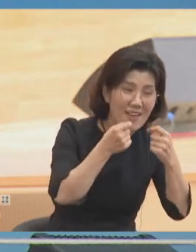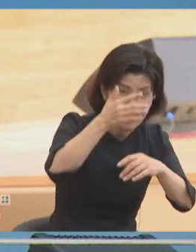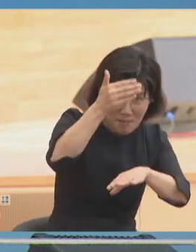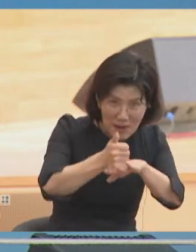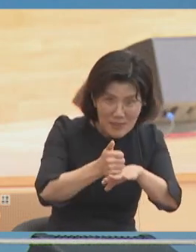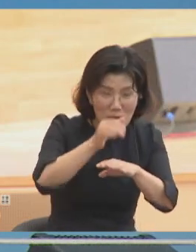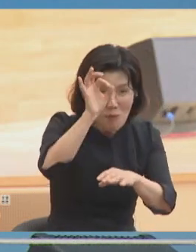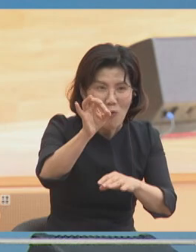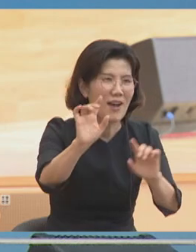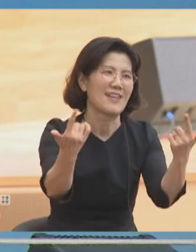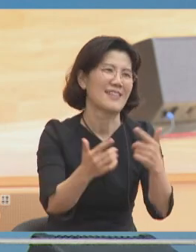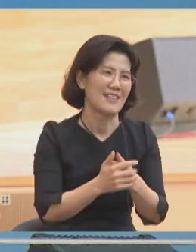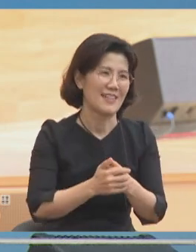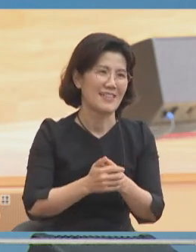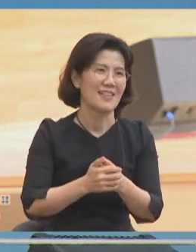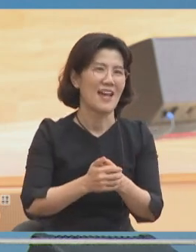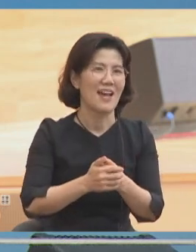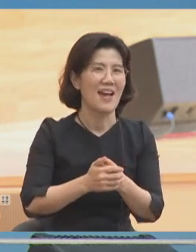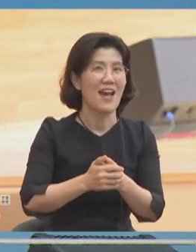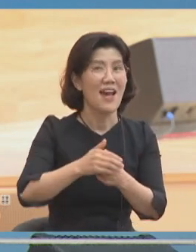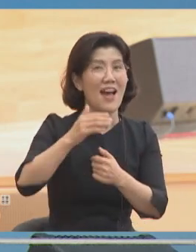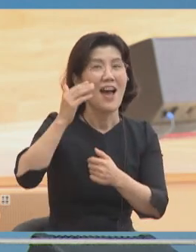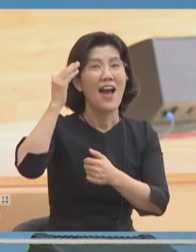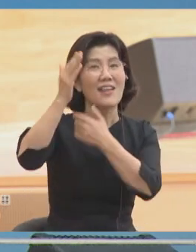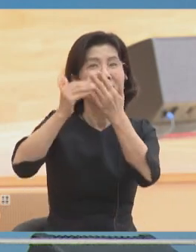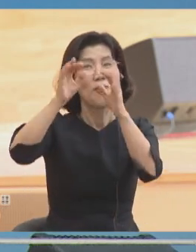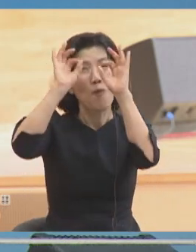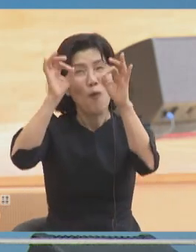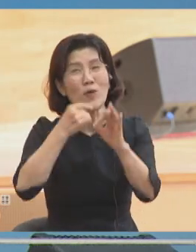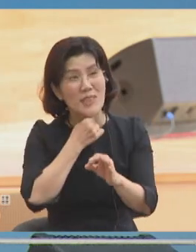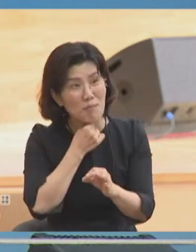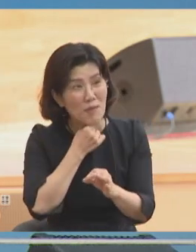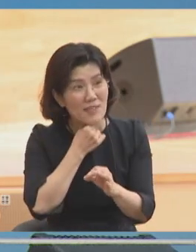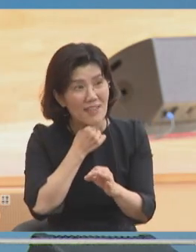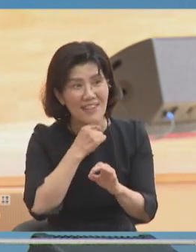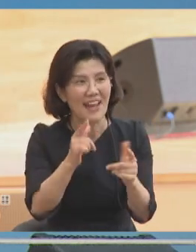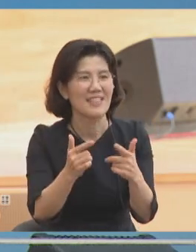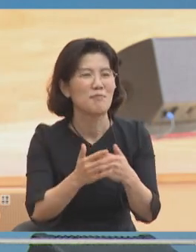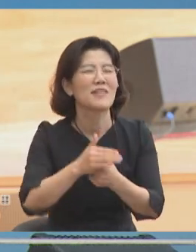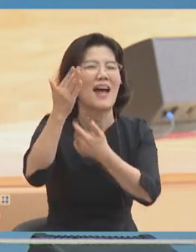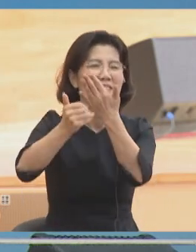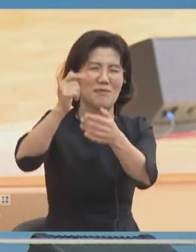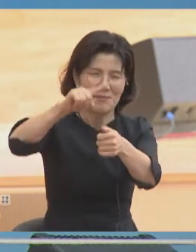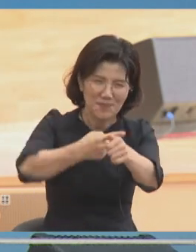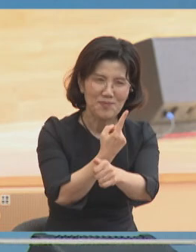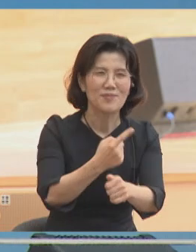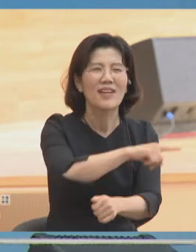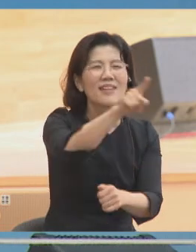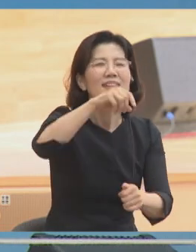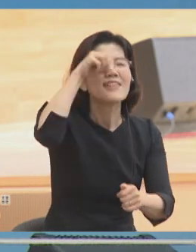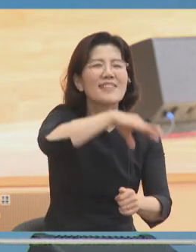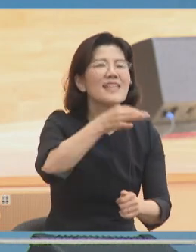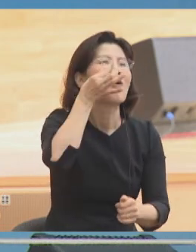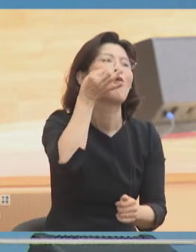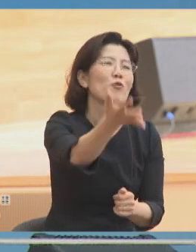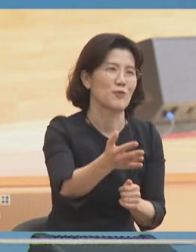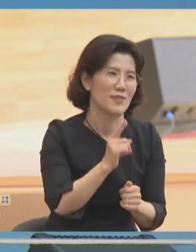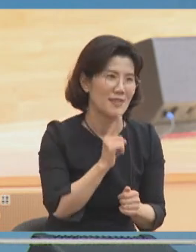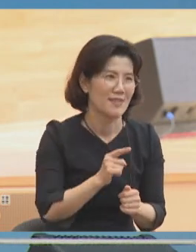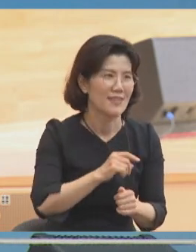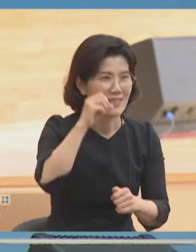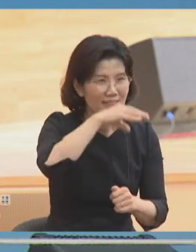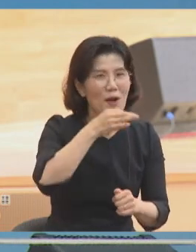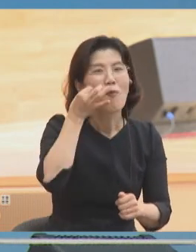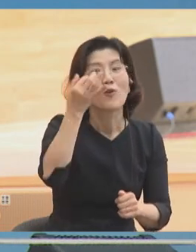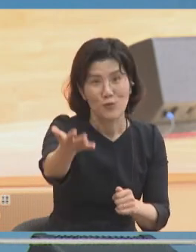본게 아닙니다 하나님을 보고 싶어서 본게 아니라 하나님이 야곱에게 저와 여러분들에게 드러내 보여주셔서 보게 된